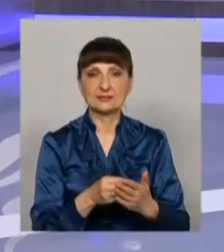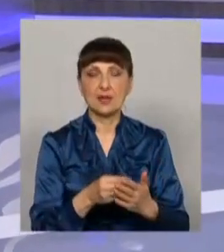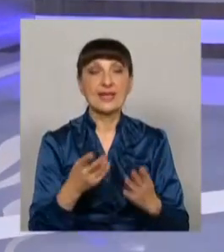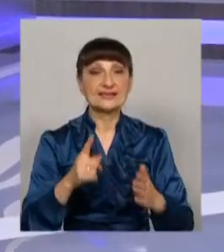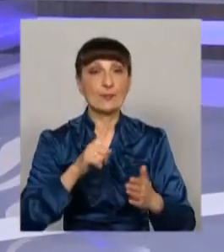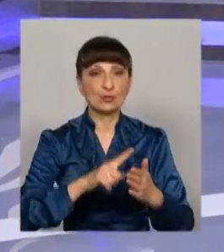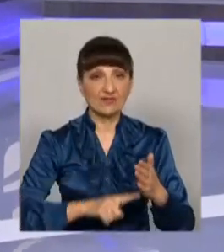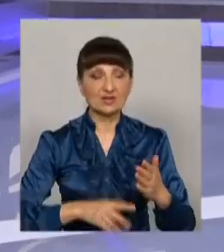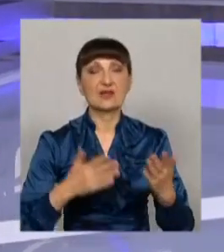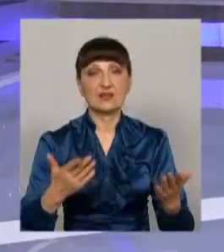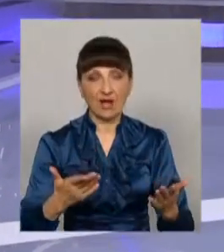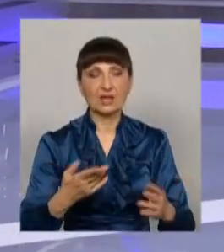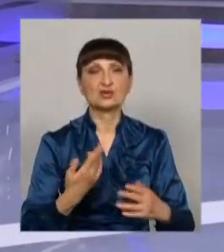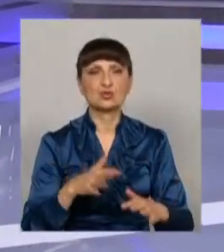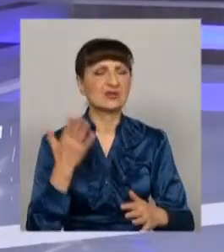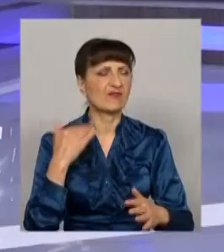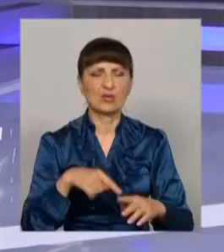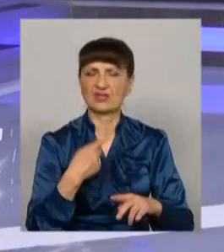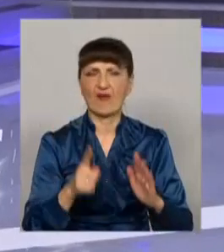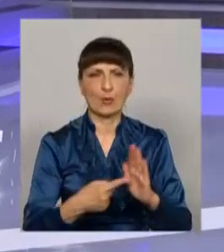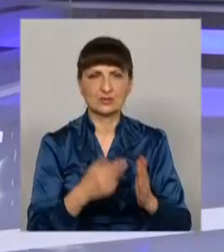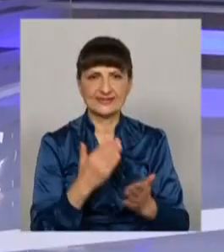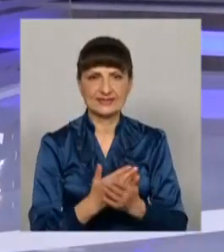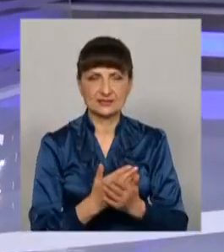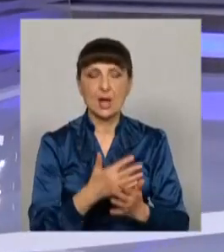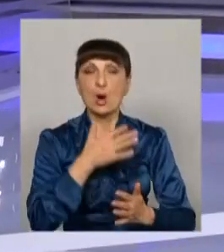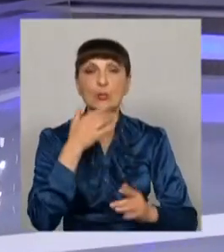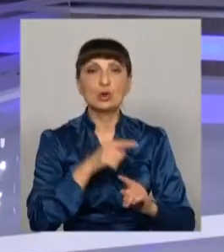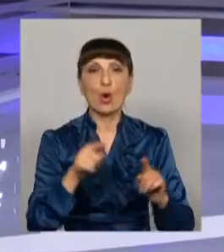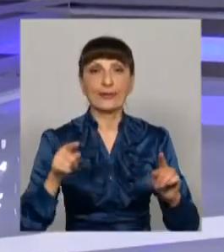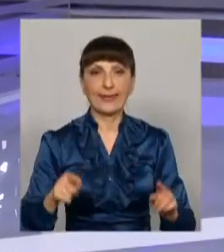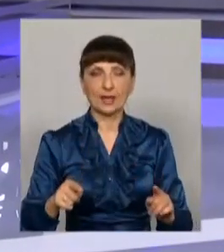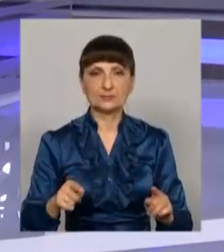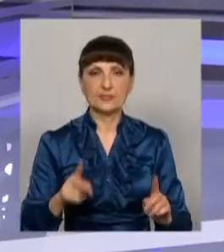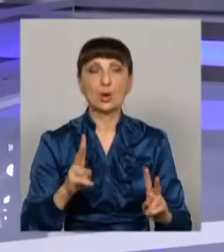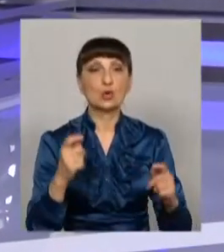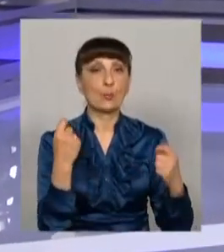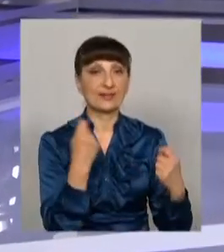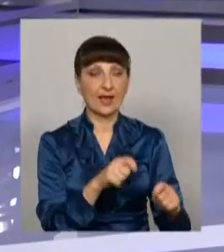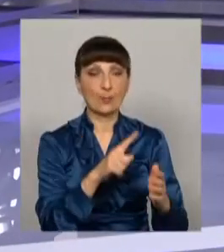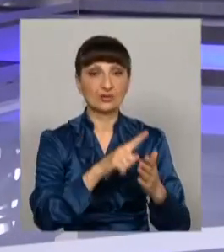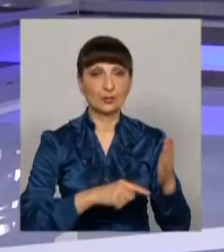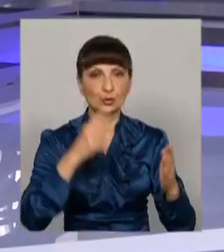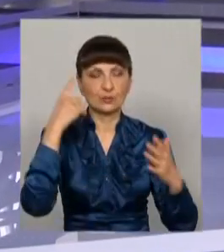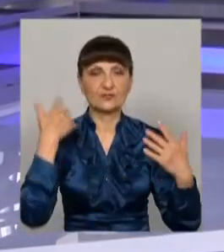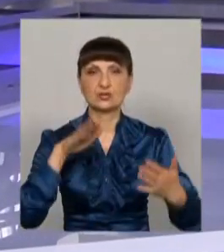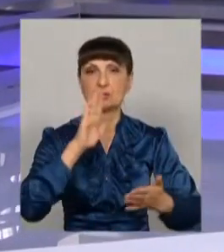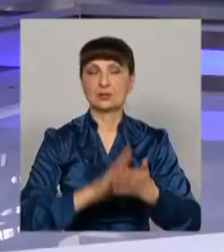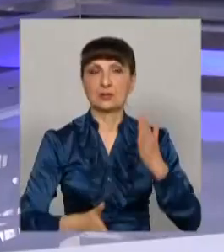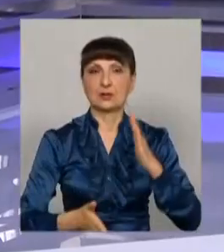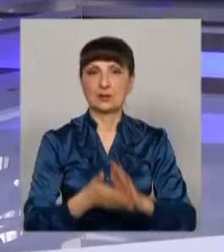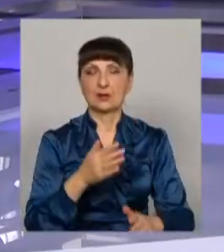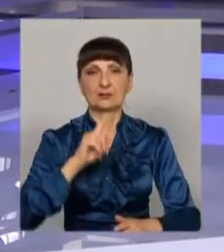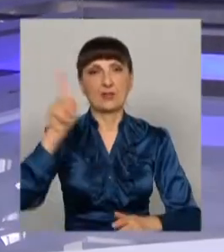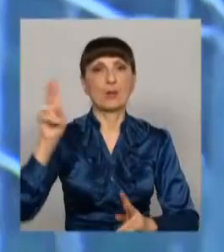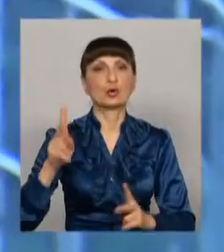доверенности, конечно, этот вопрос он давно стоит. В этом случае многие, кто продали по доверенности, думает, что налогообязательство ушел,